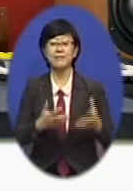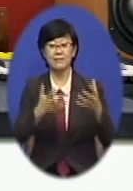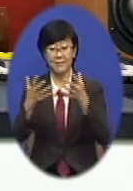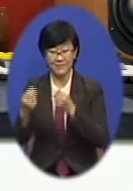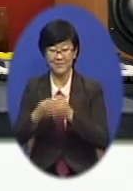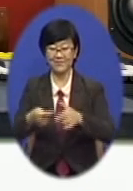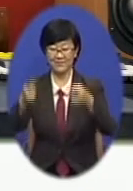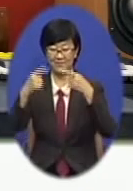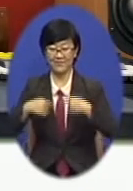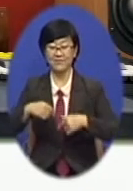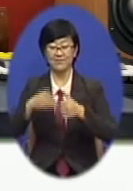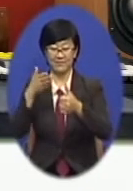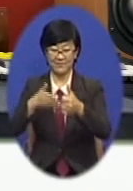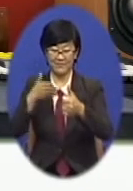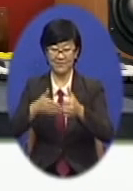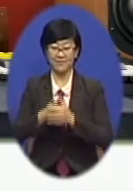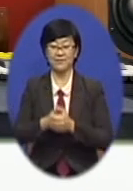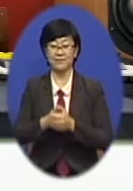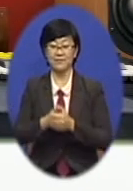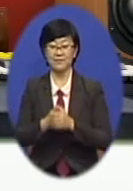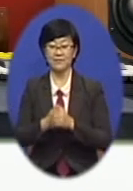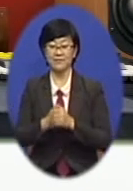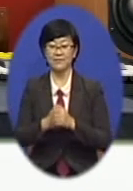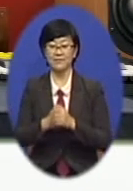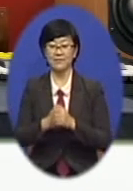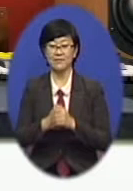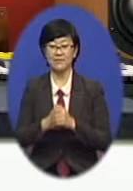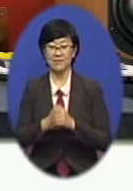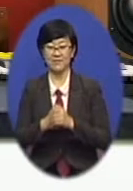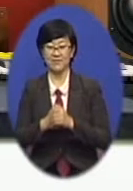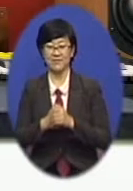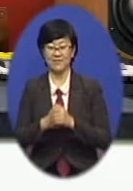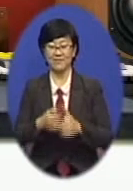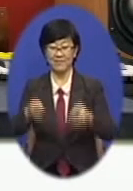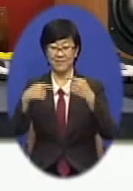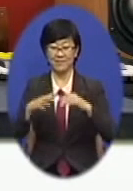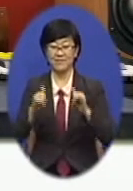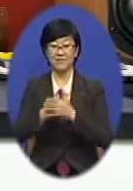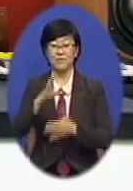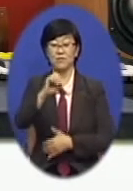참여 부탁드리겠습니다. 네. 계속해서 네. 우리 060 참가자. 예,